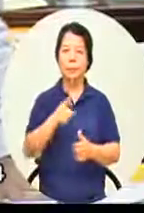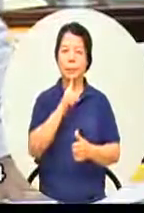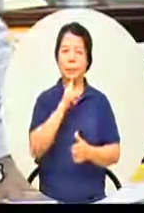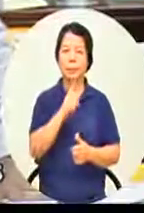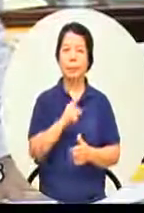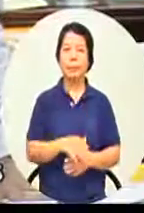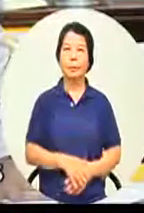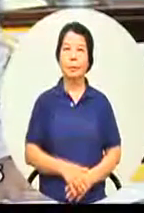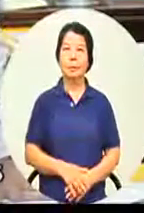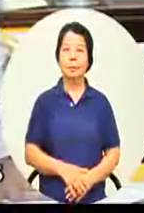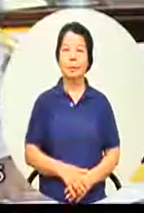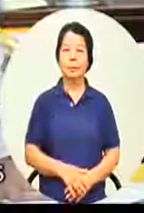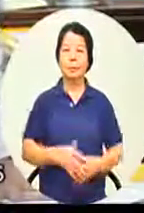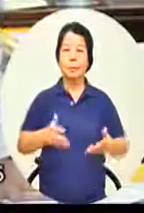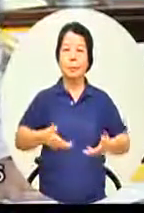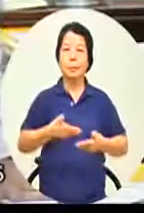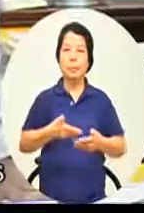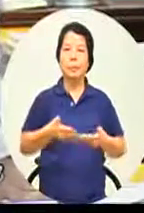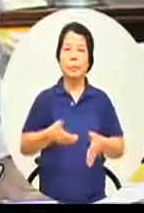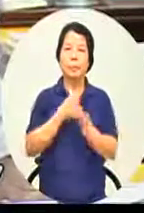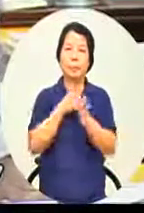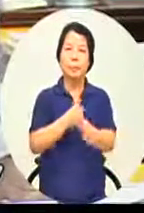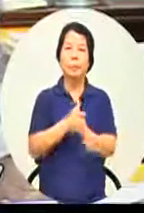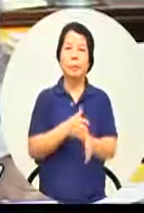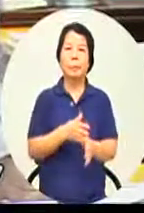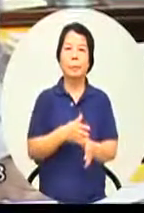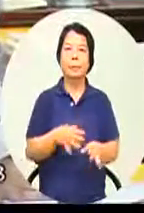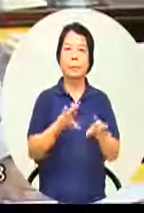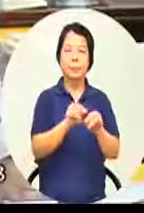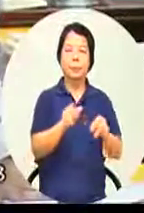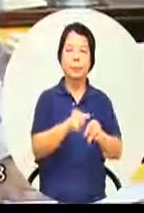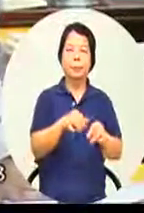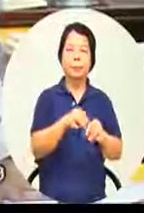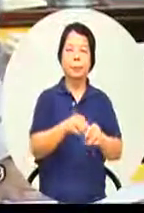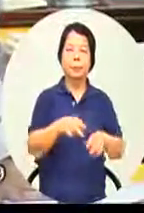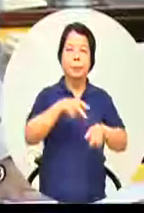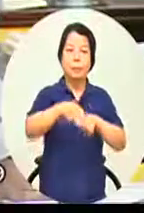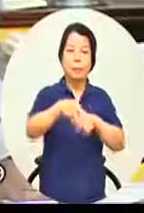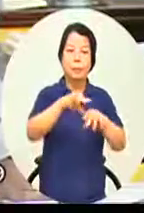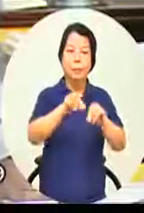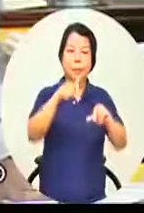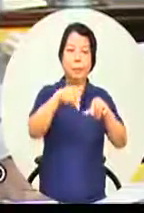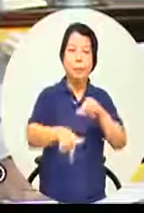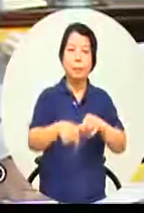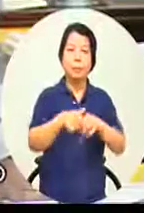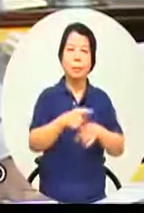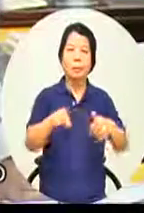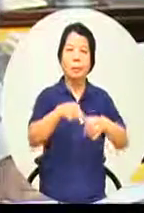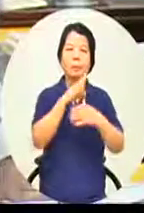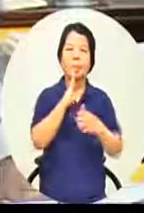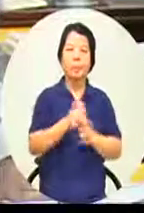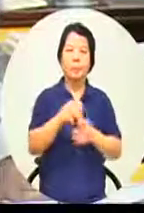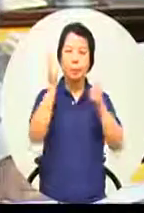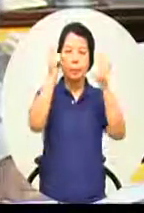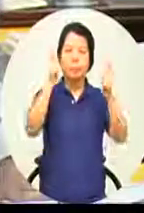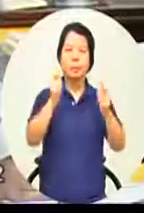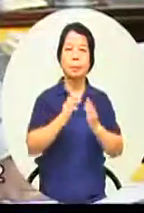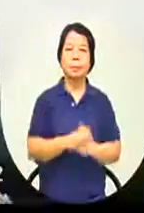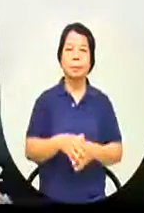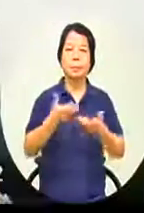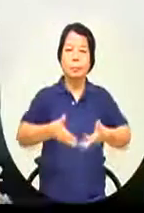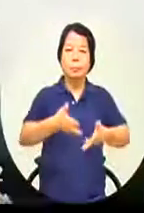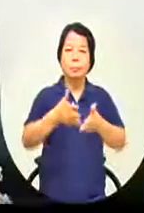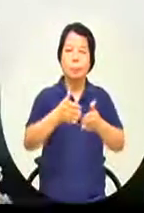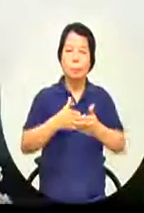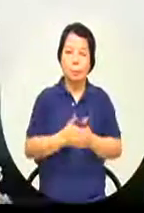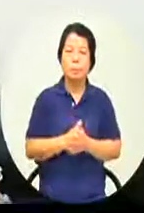想轻轨捷运铁路地下化是高雄市的这几年来最重要最重要的一个重要的所